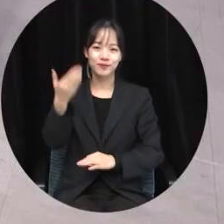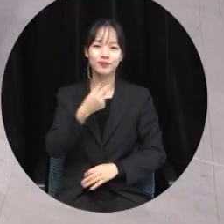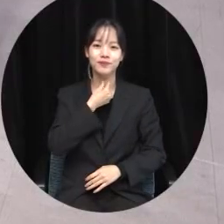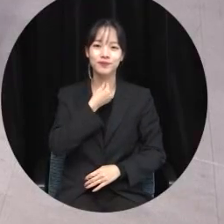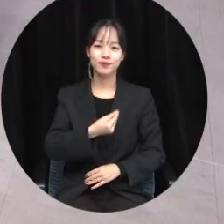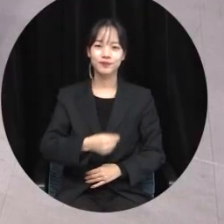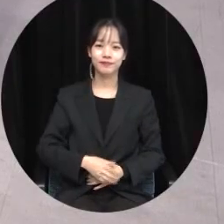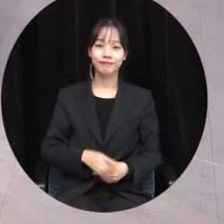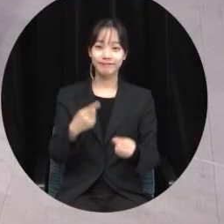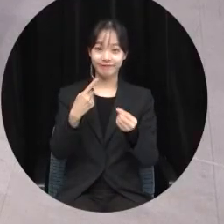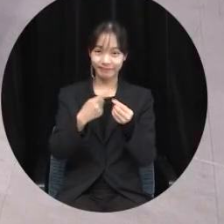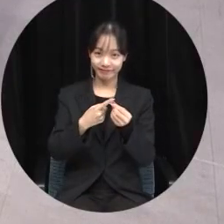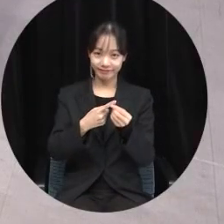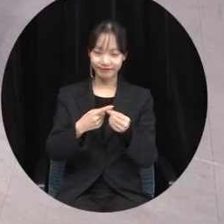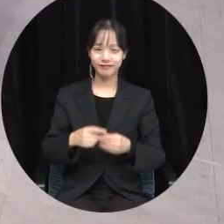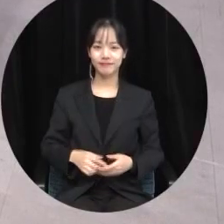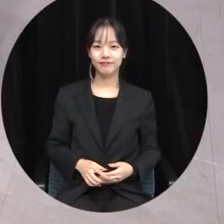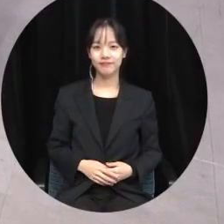번째 질문을 읽겠습니다.